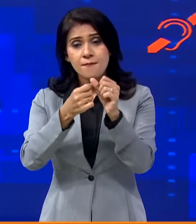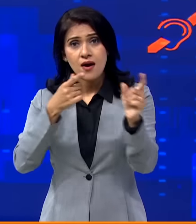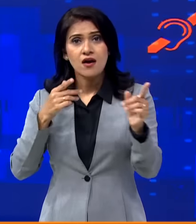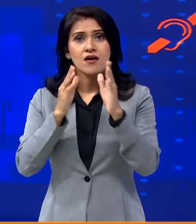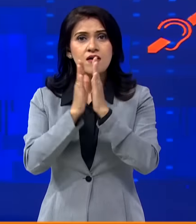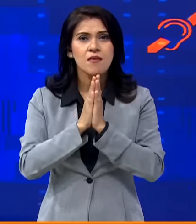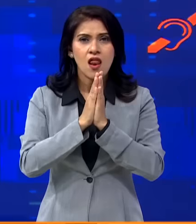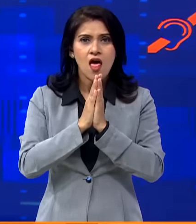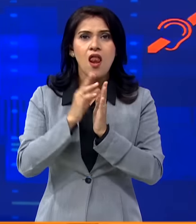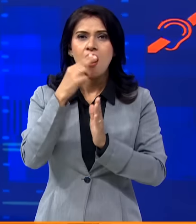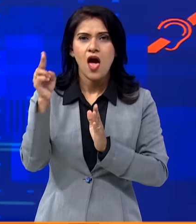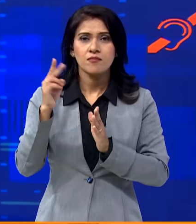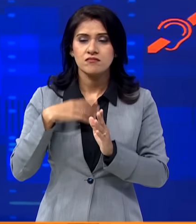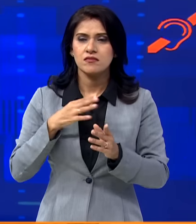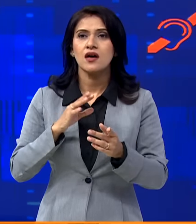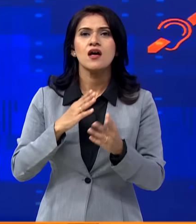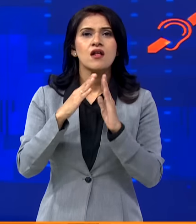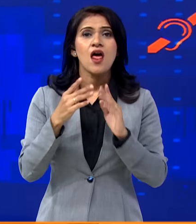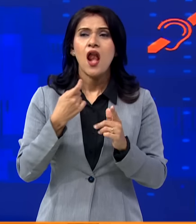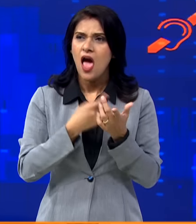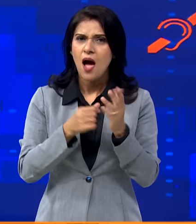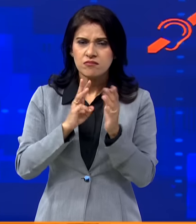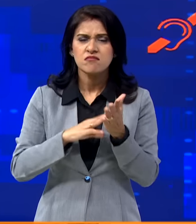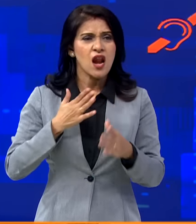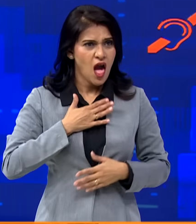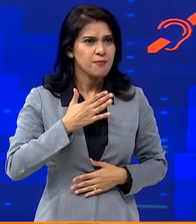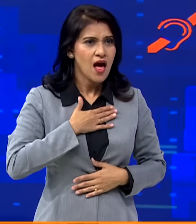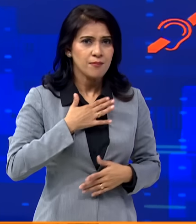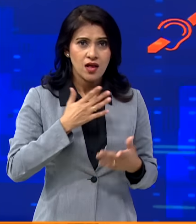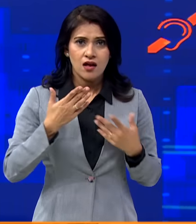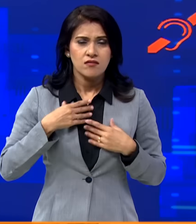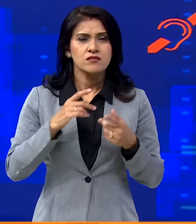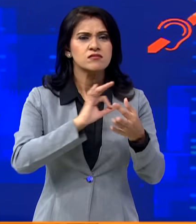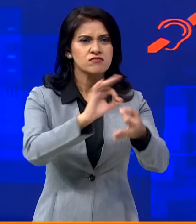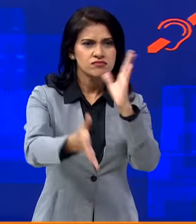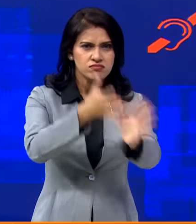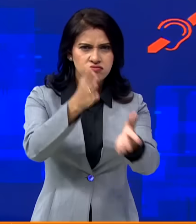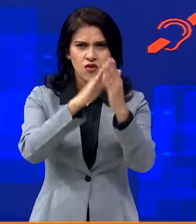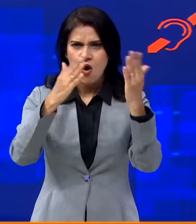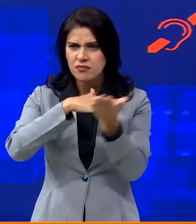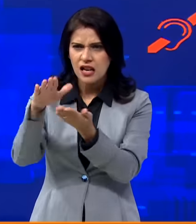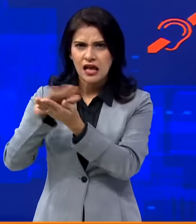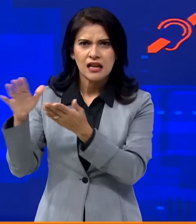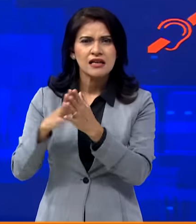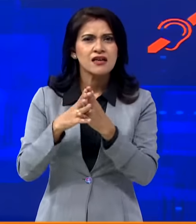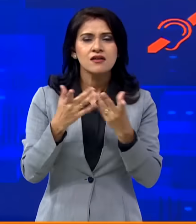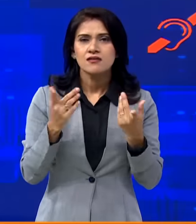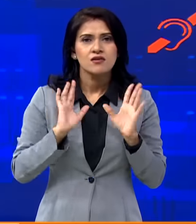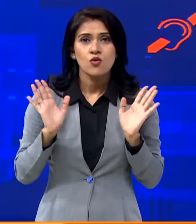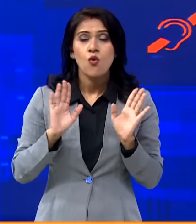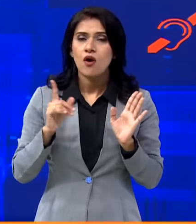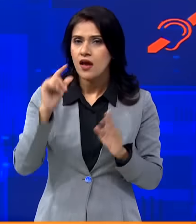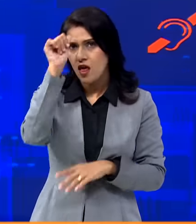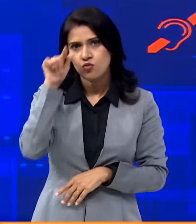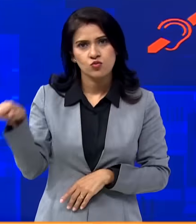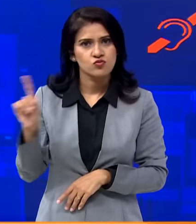में आग लगाते हैं मैं उन्हें हिंदू मानने को तैयार नहीं और जो सर तन से जदार पैगंबर का नाम लेकर किसी गरीब का गला काटते हैं